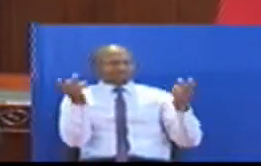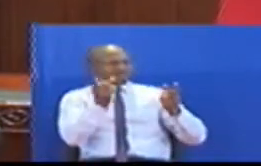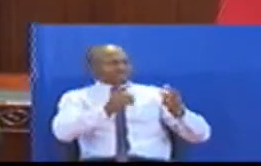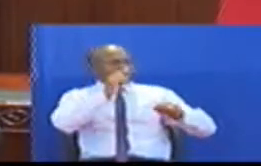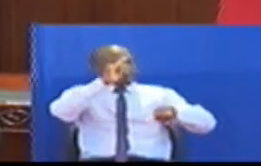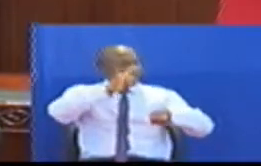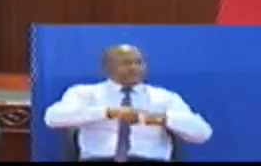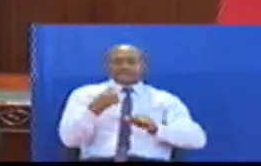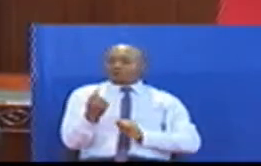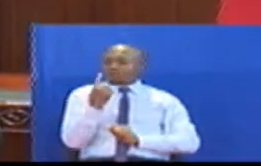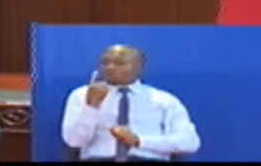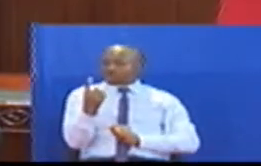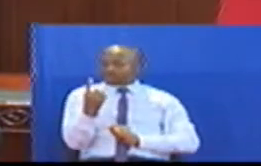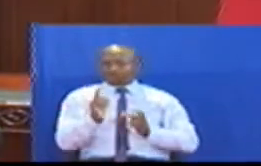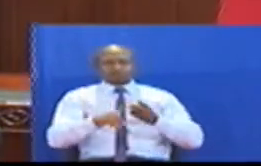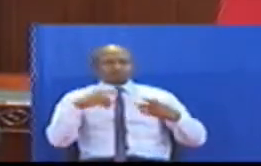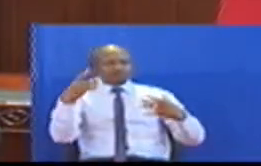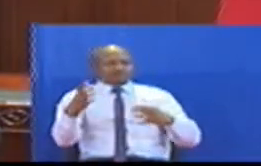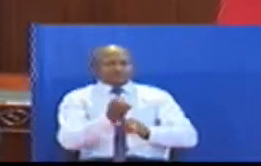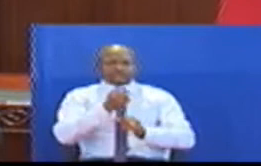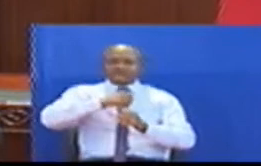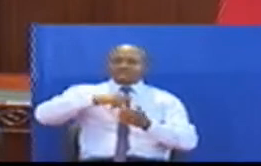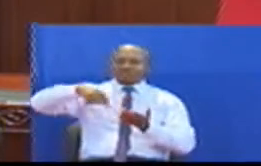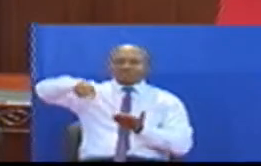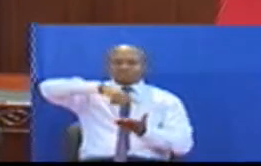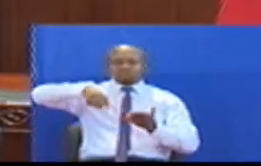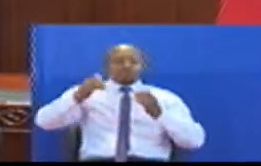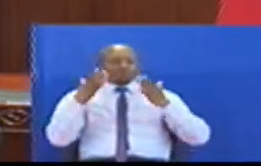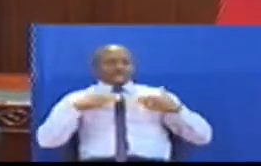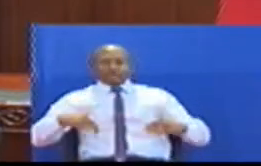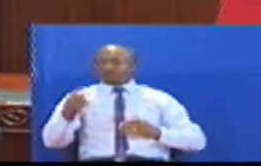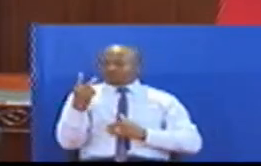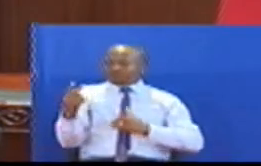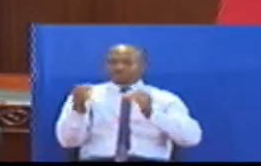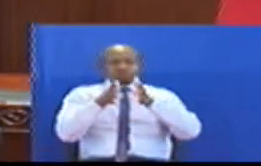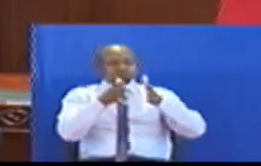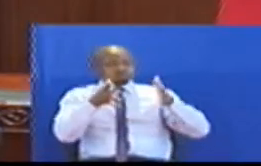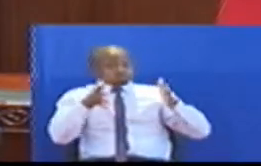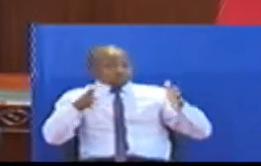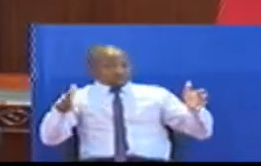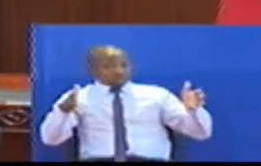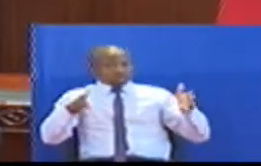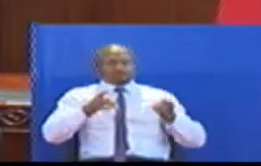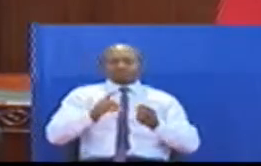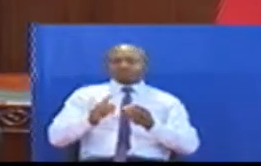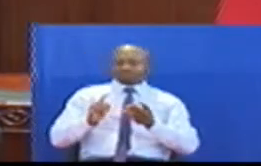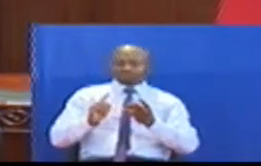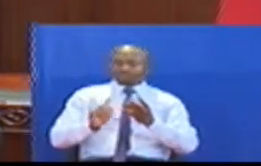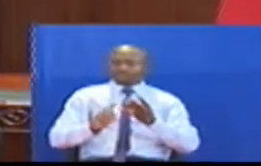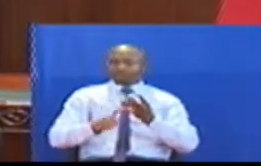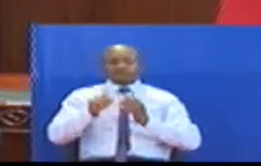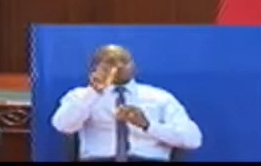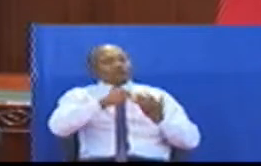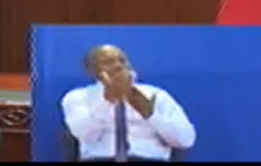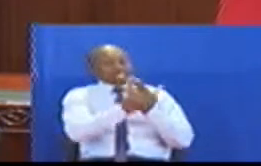nyingine tumepata vituo vya afya viwili vikubwa, kituo cha Kipili, kituo cha Nyahua.